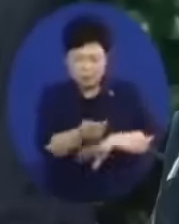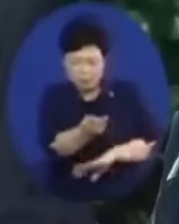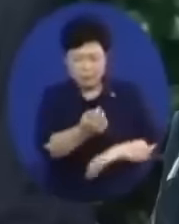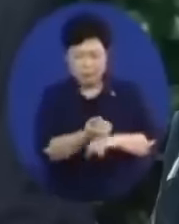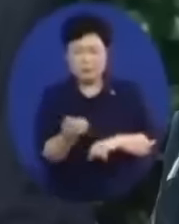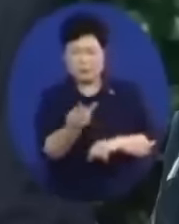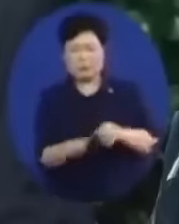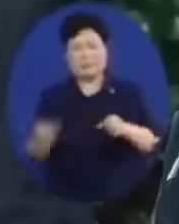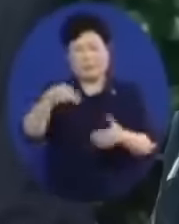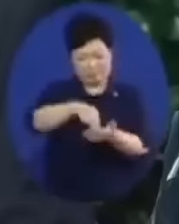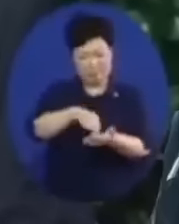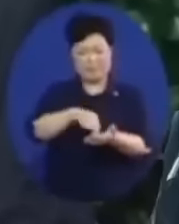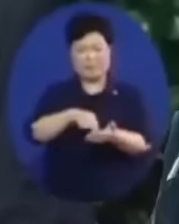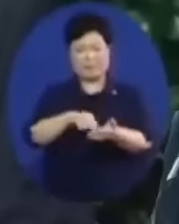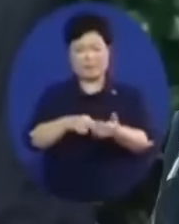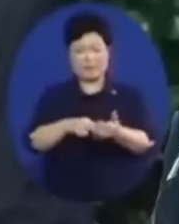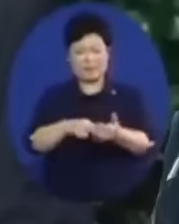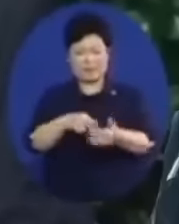일어나는 것입니다.